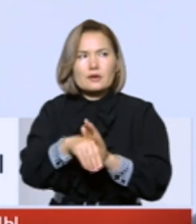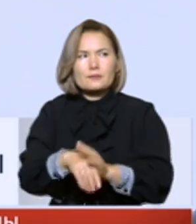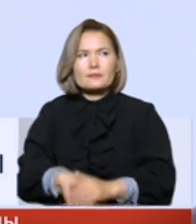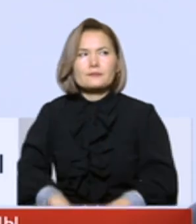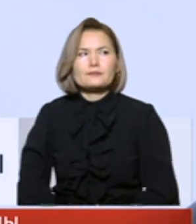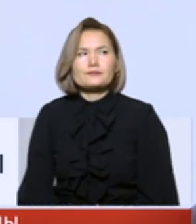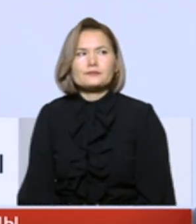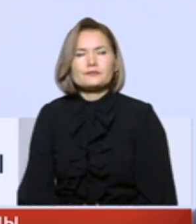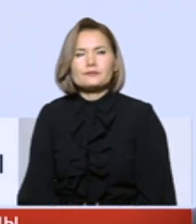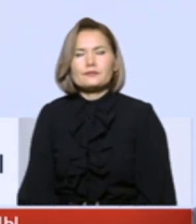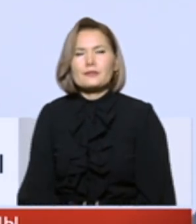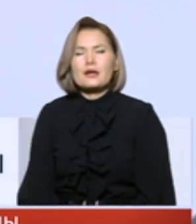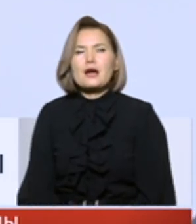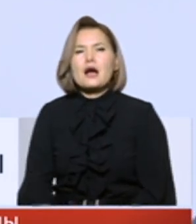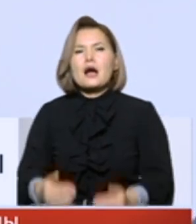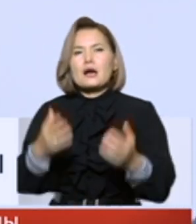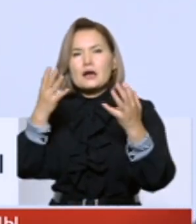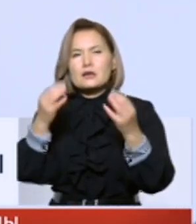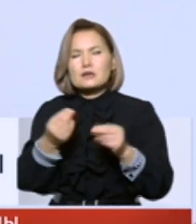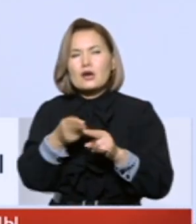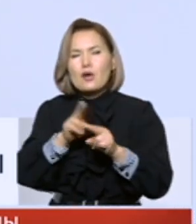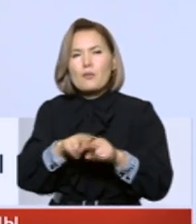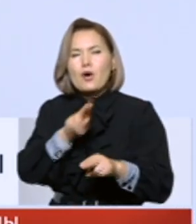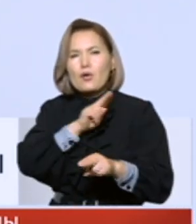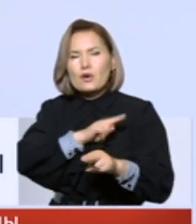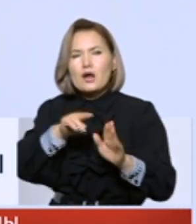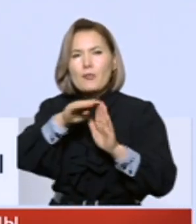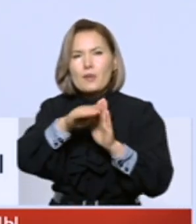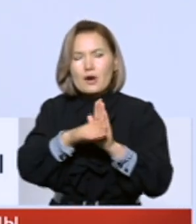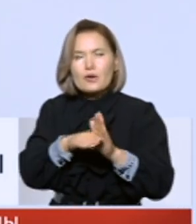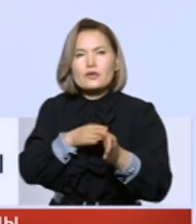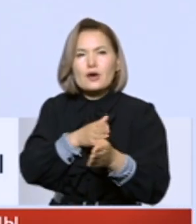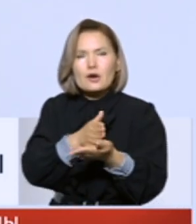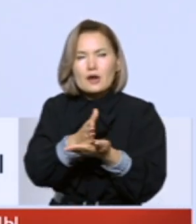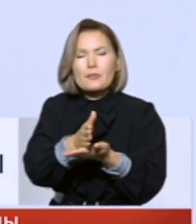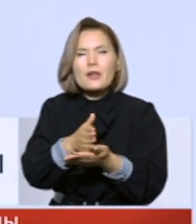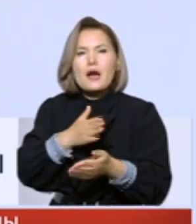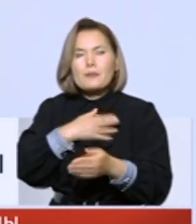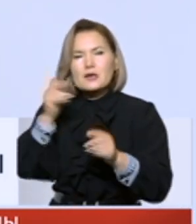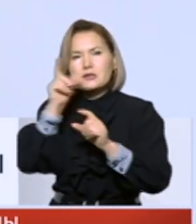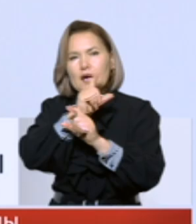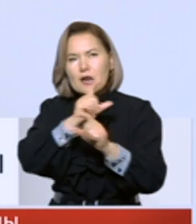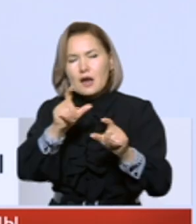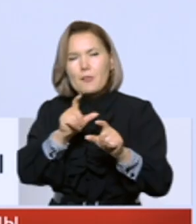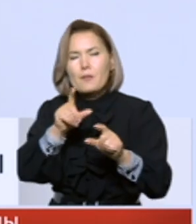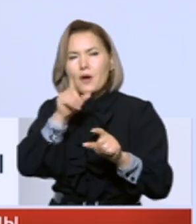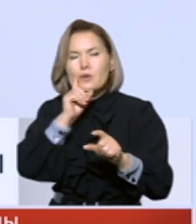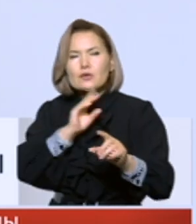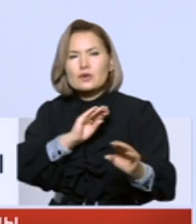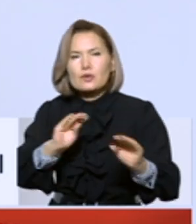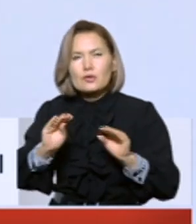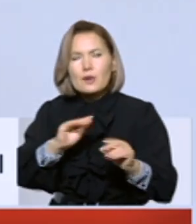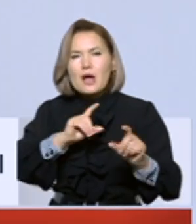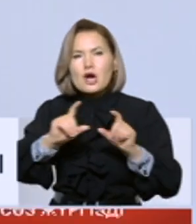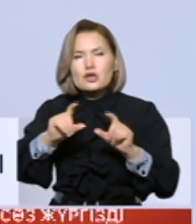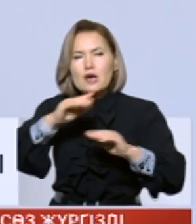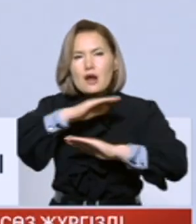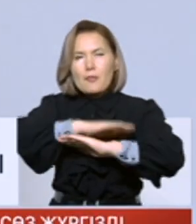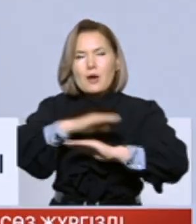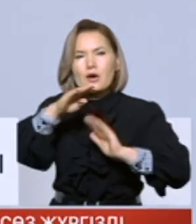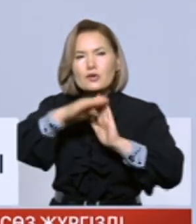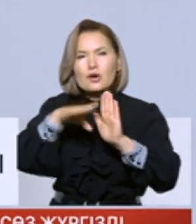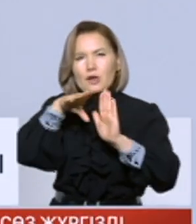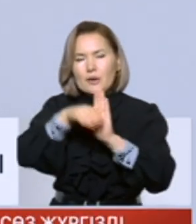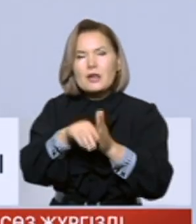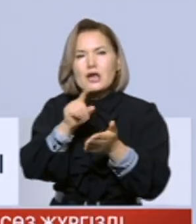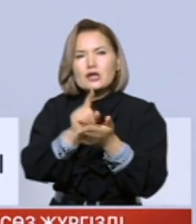Международная шахматная федерация. Қазір бұл бағыттағы жұмыс жүйелі жүргізілу үшін біз сыныптарды жабдықтаумен және шахматты пән ретінде енгізумен шектелмей